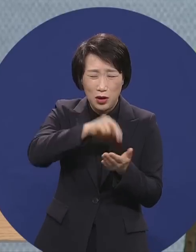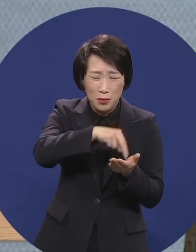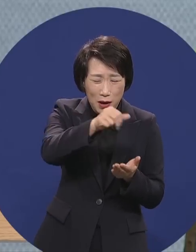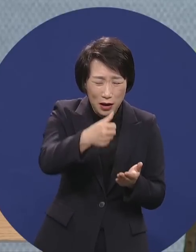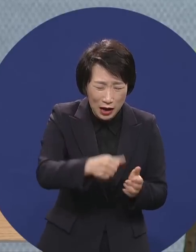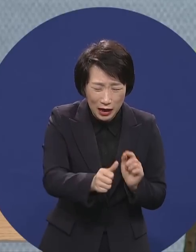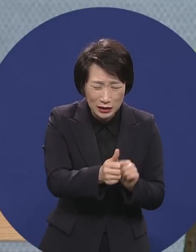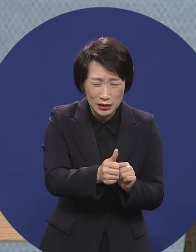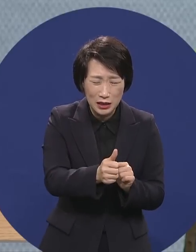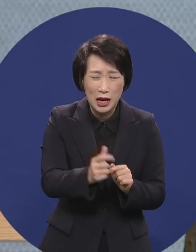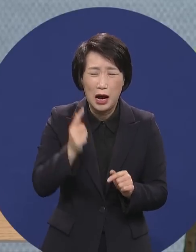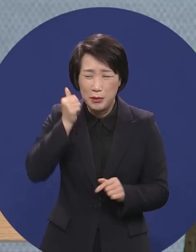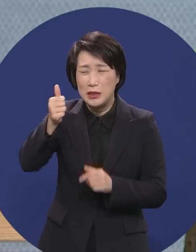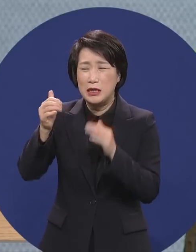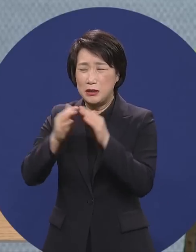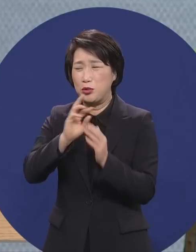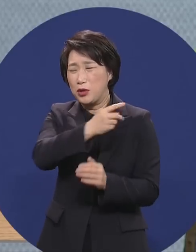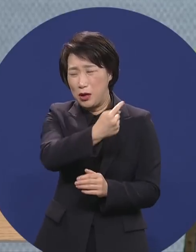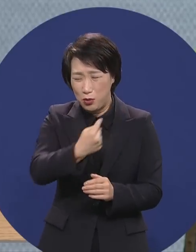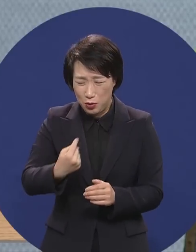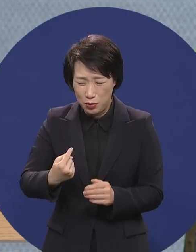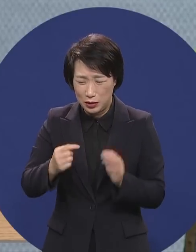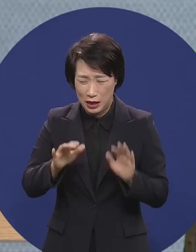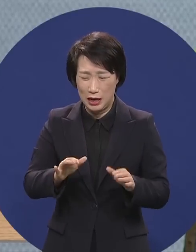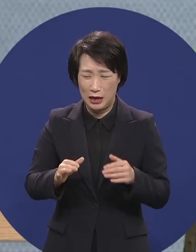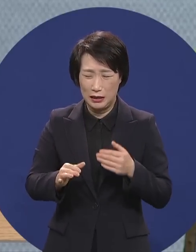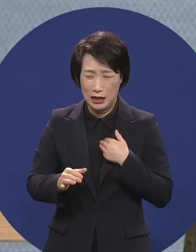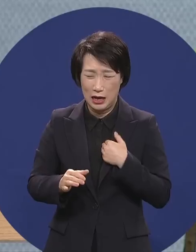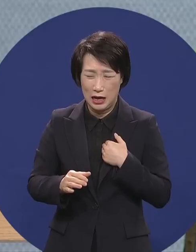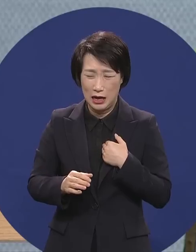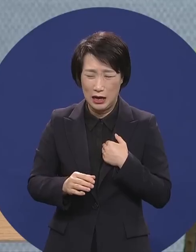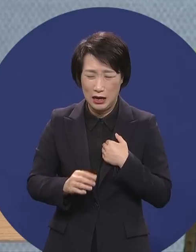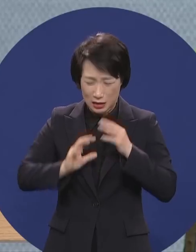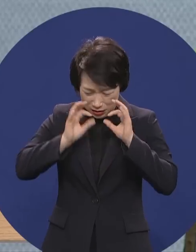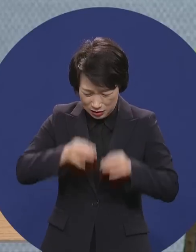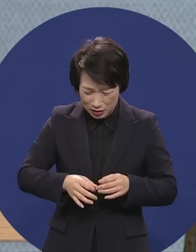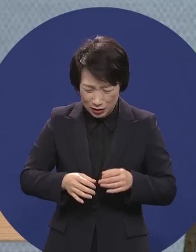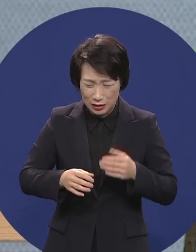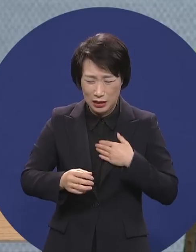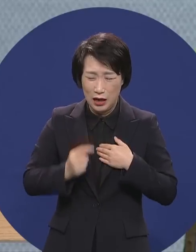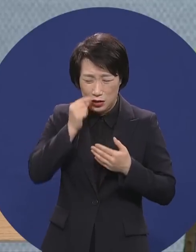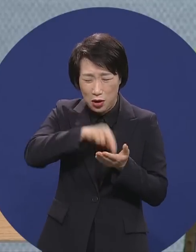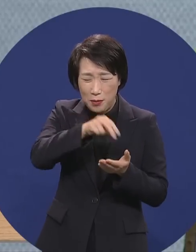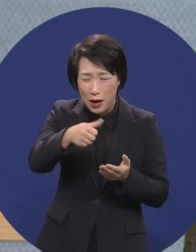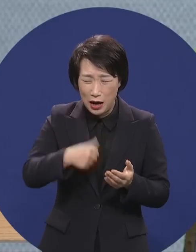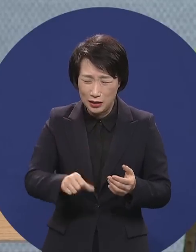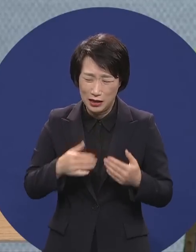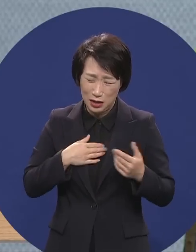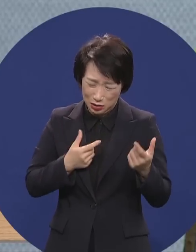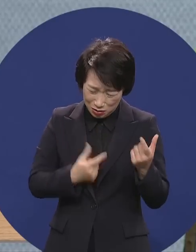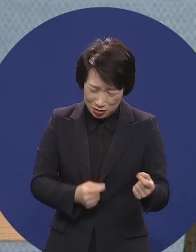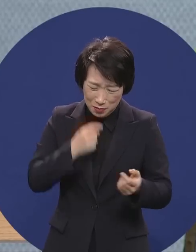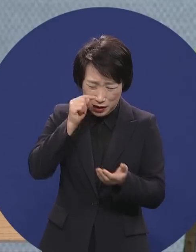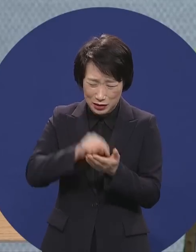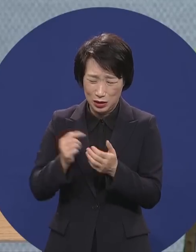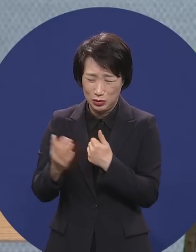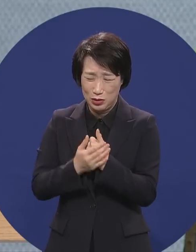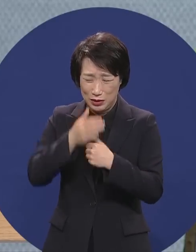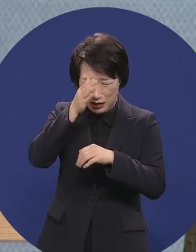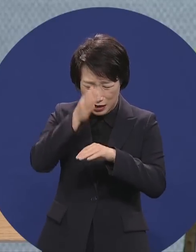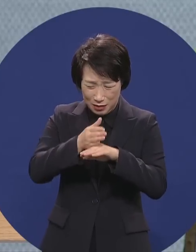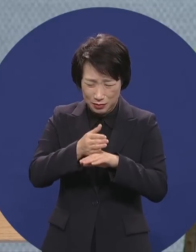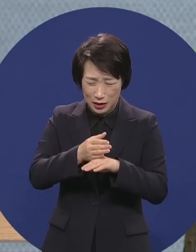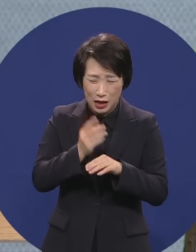탕자가 아버지 집으로 돌아올 수 있도록 내가 탕자임을 발견케 하심을 감사합니다. 마귀